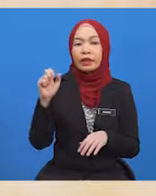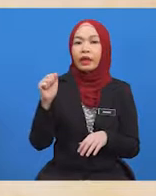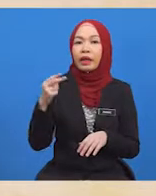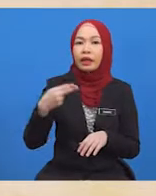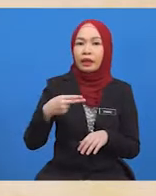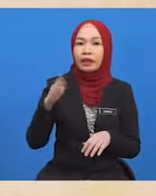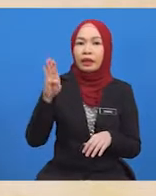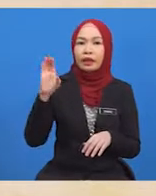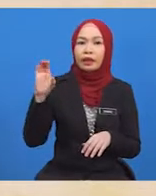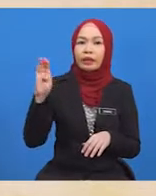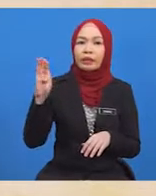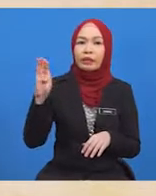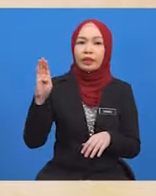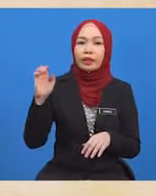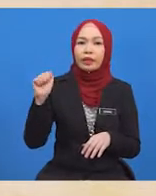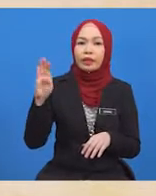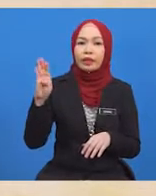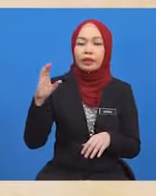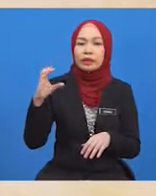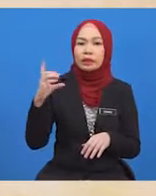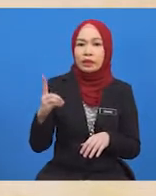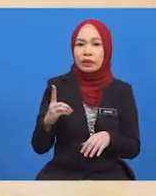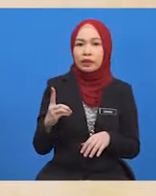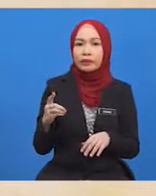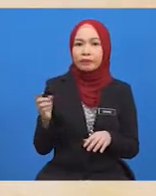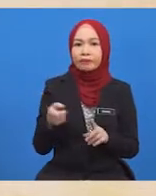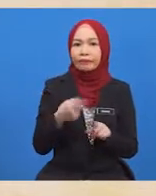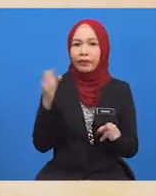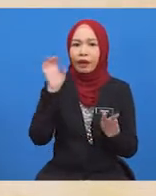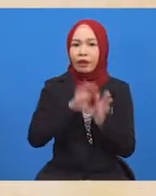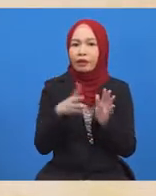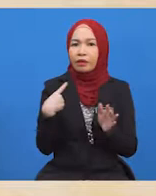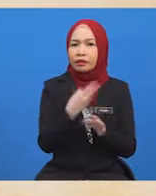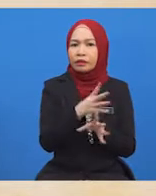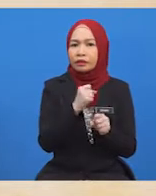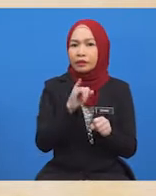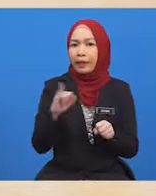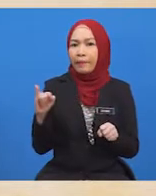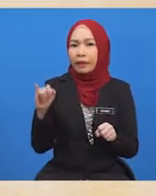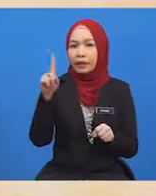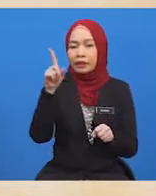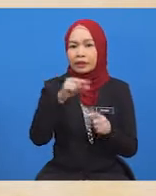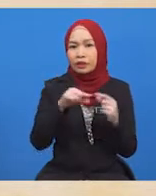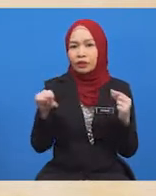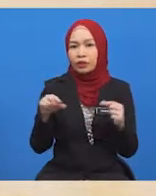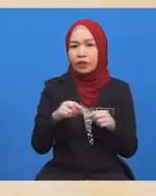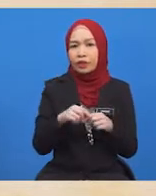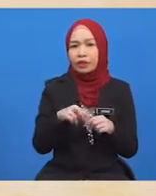Dari rajah yang dipaparkan, kita dapati garis lurus RS yang terletak pada satah